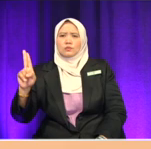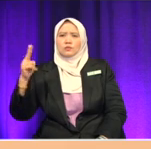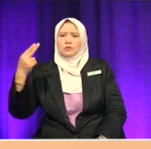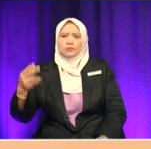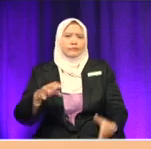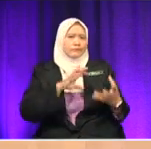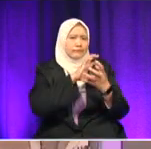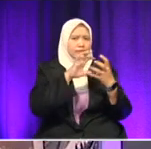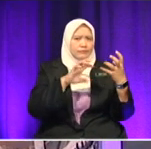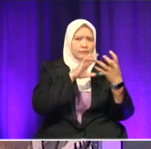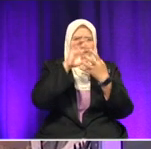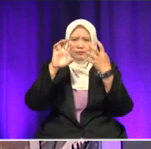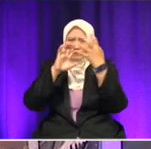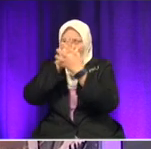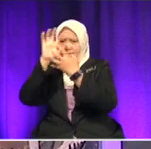sini adalah kehadiran